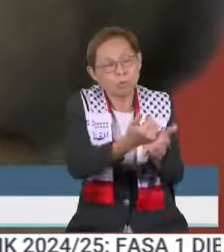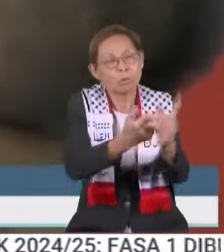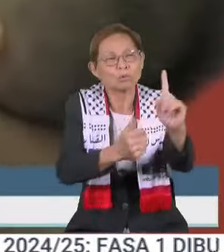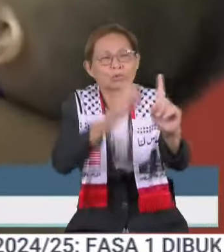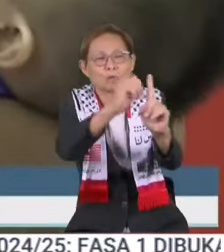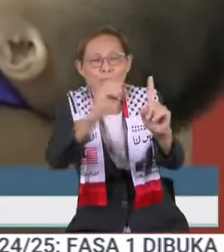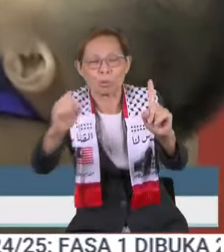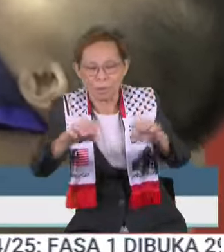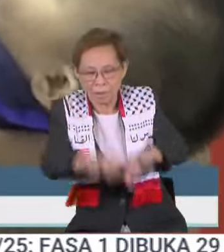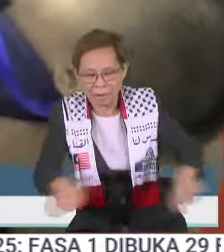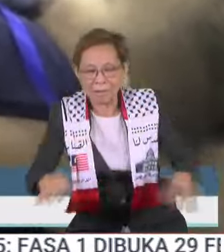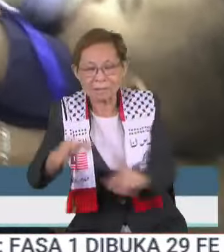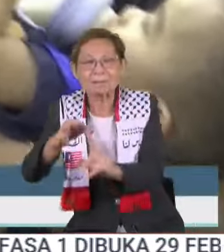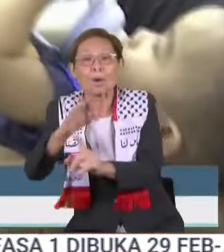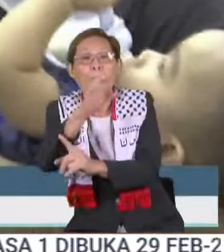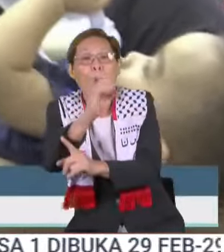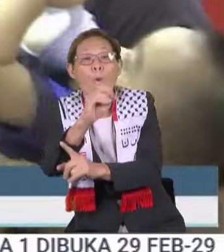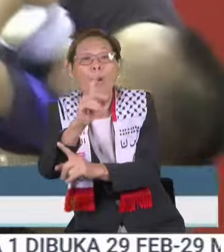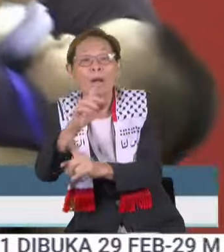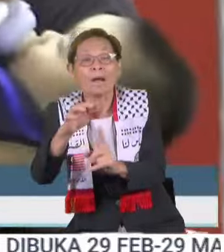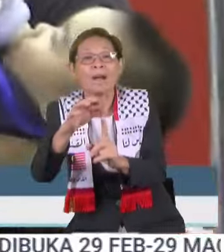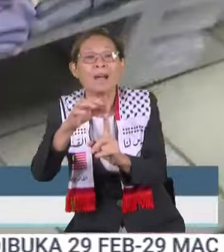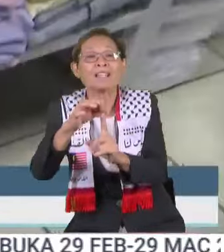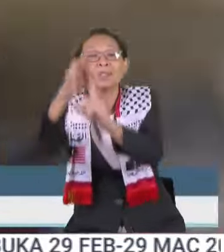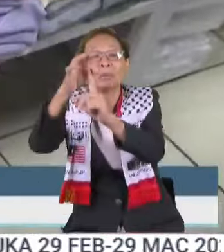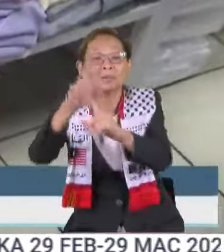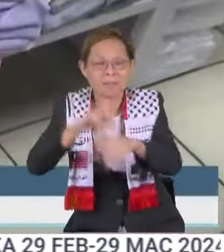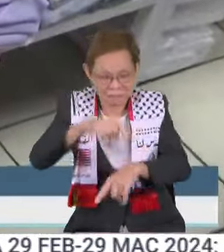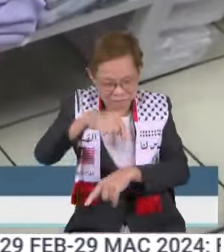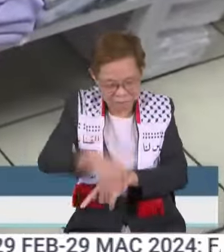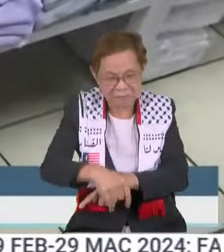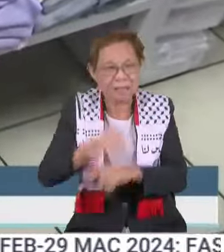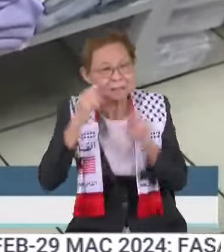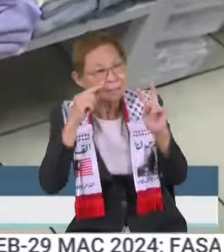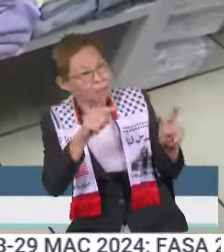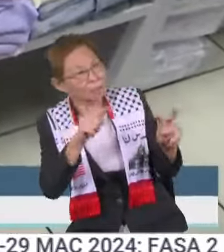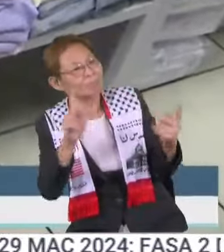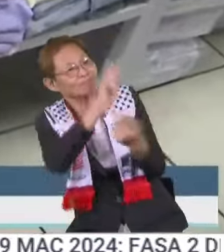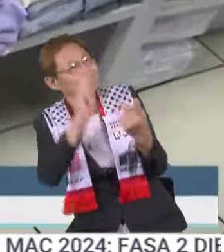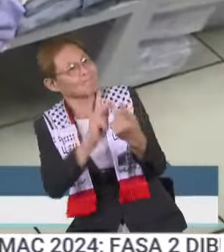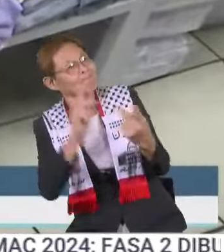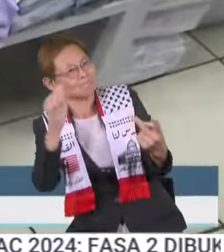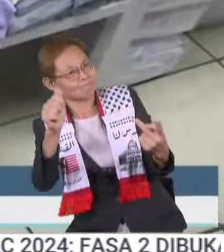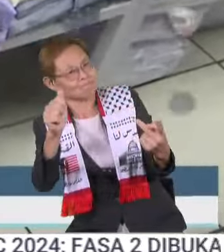100 kanak-kanak istimewa dalam kawasan Dun Darau ini dilihat bertepatan.